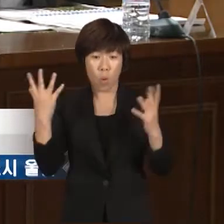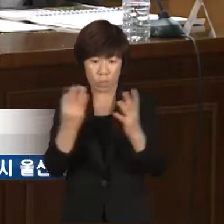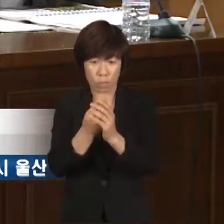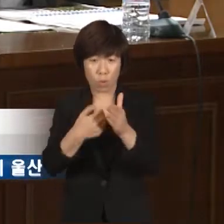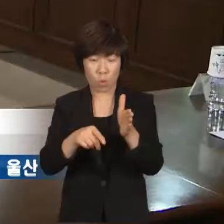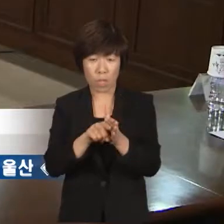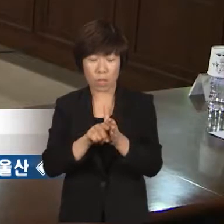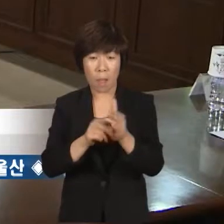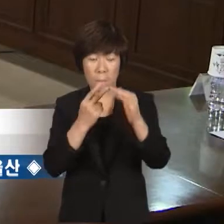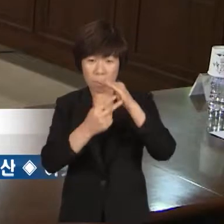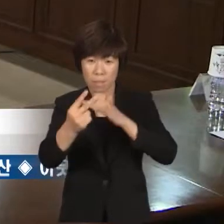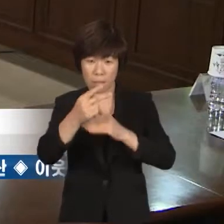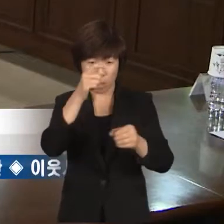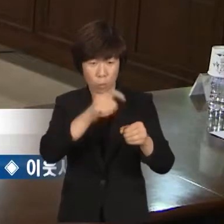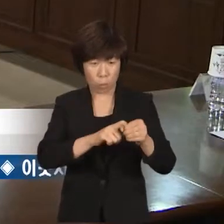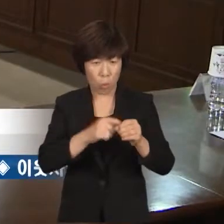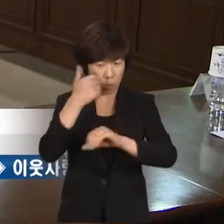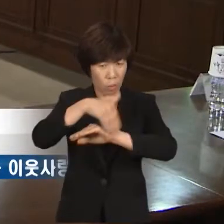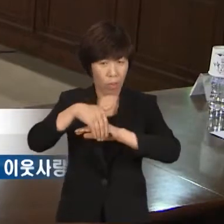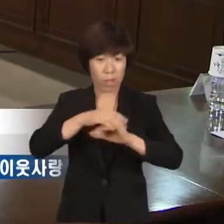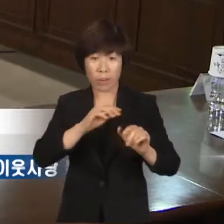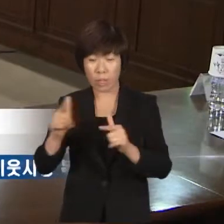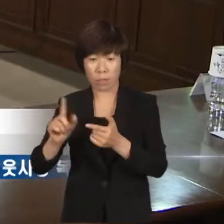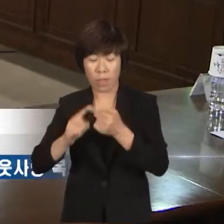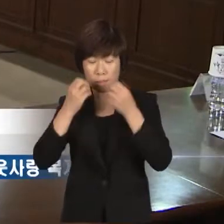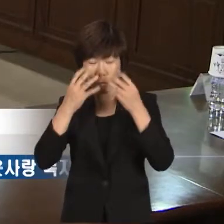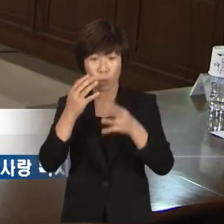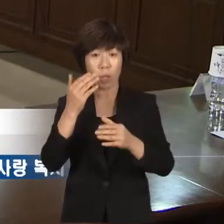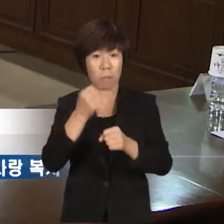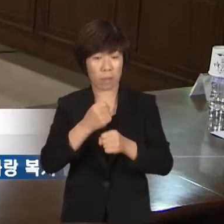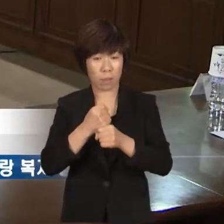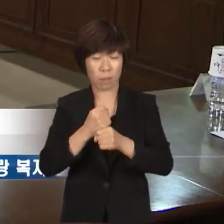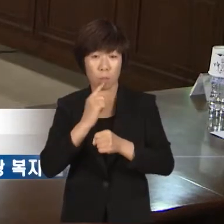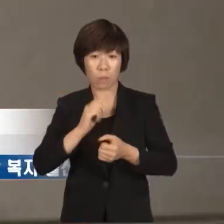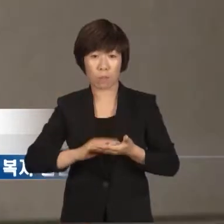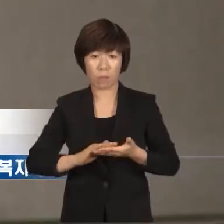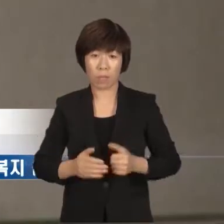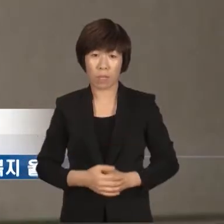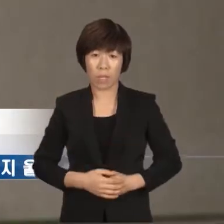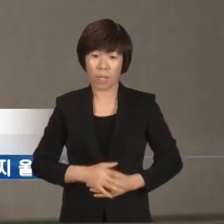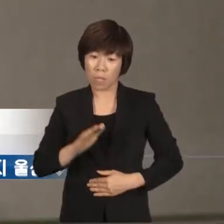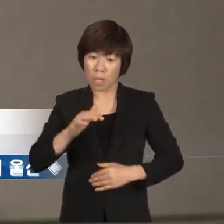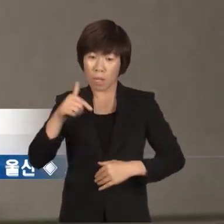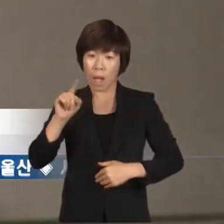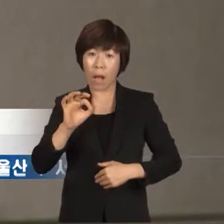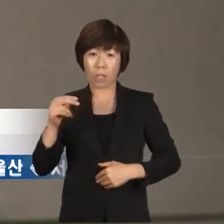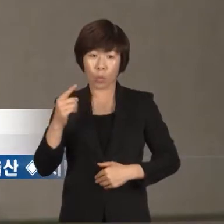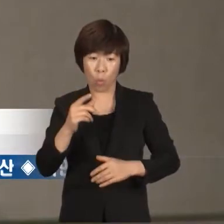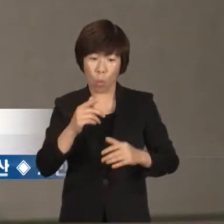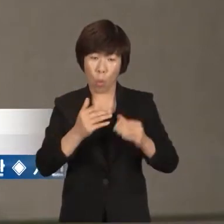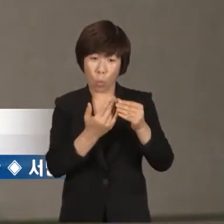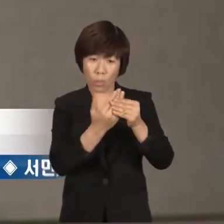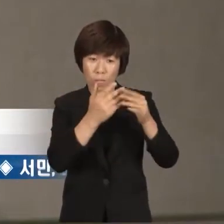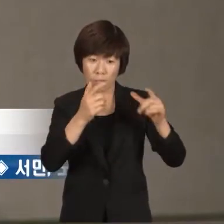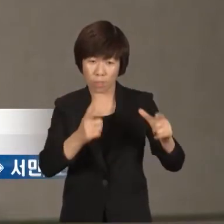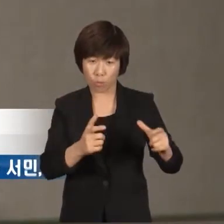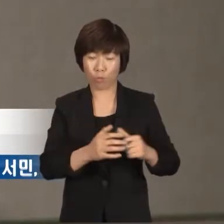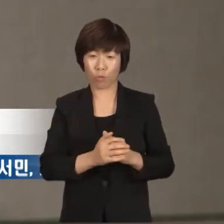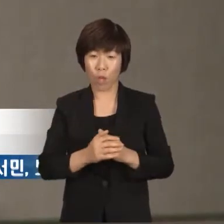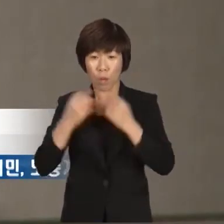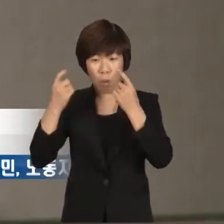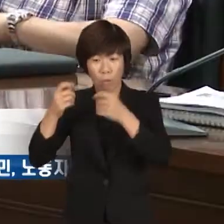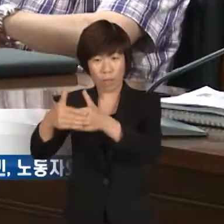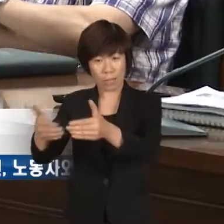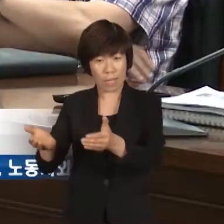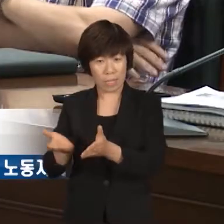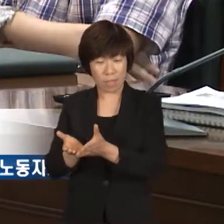비전과 목표, 전략 등을 새롭게 설정할 계획이라고 밝혔습니다. 이에 강동 온천지구, 강동 관광단지,